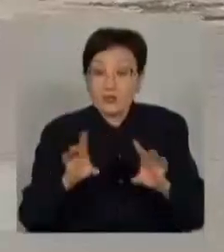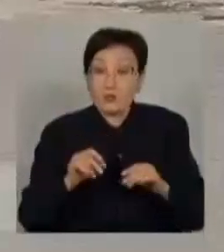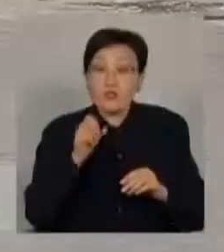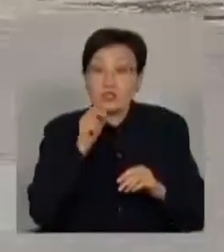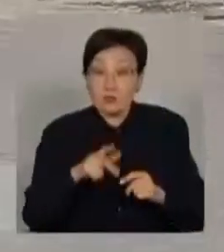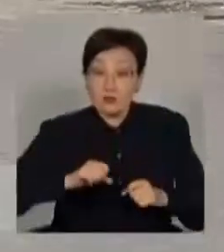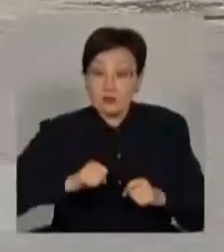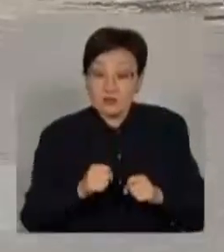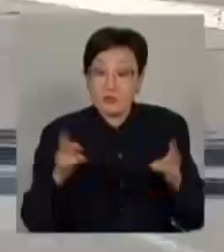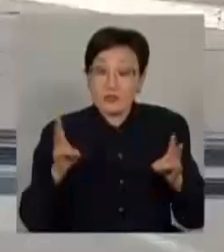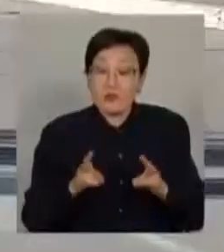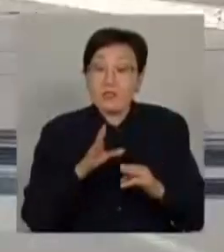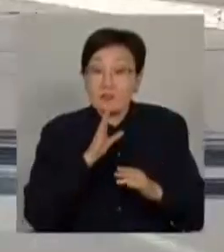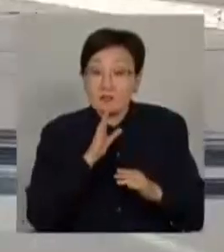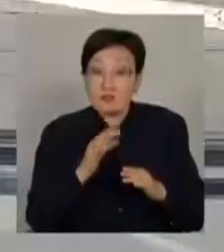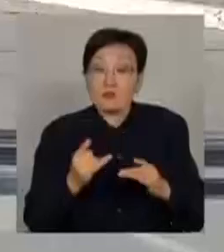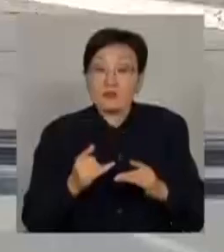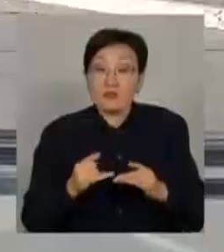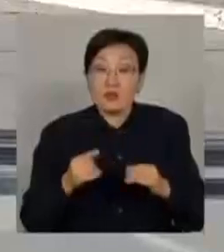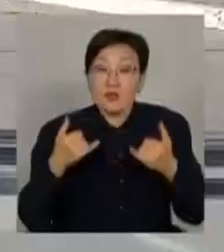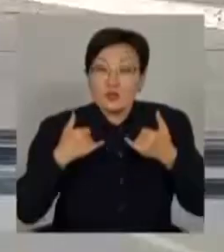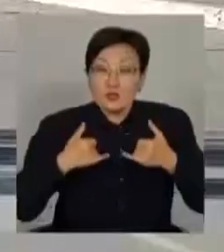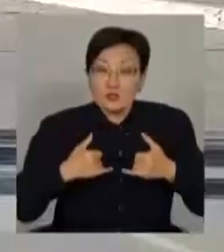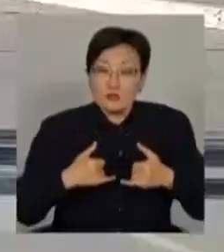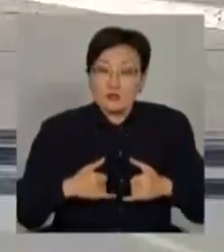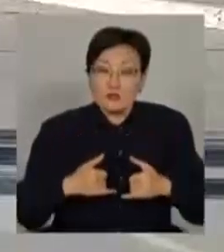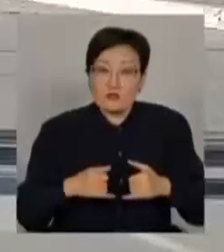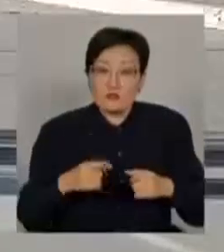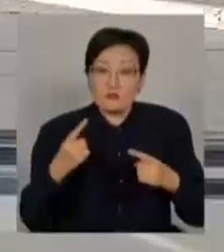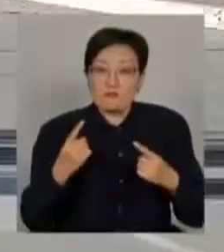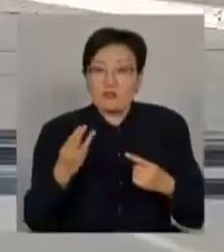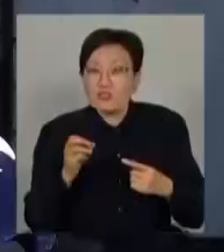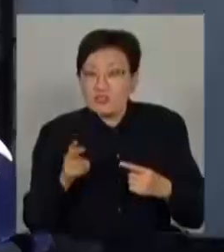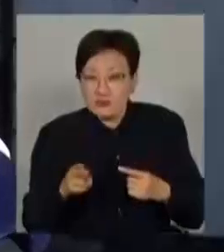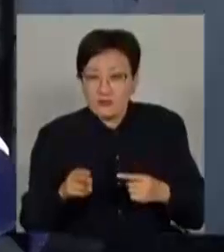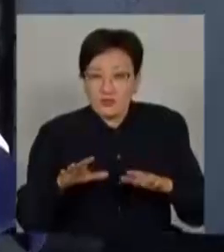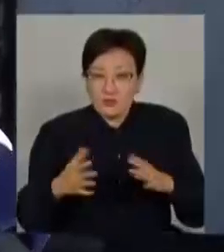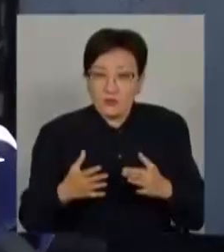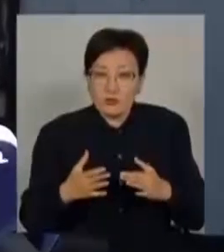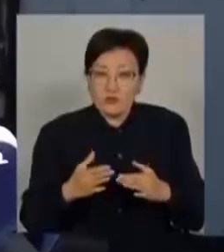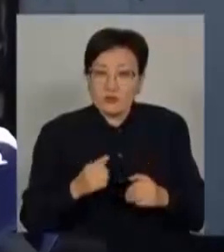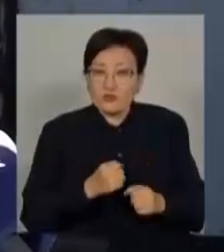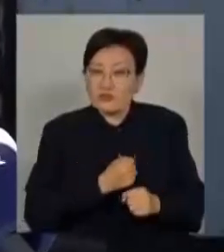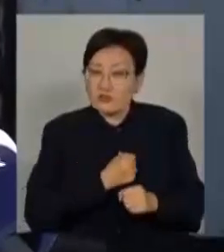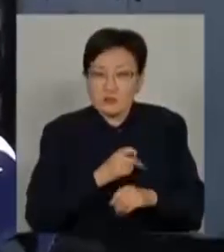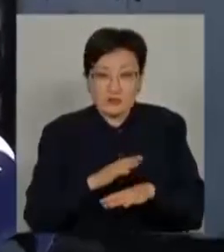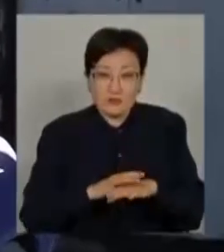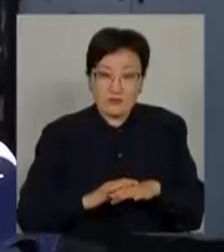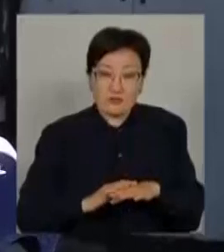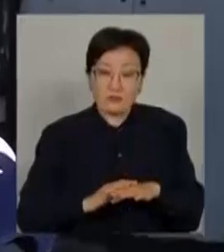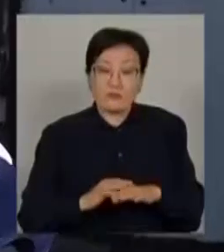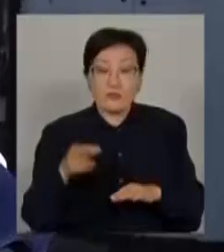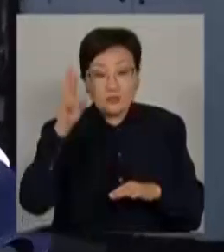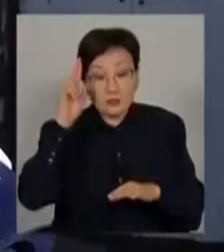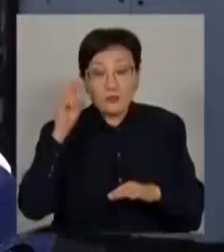племянник дружил с пострадавшими девочками. Он шокирован произошедшим и искренне раскаивается. Как